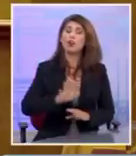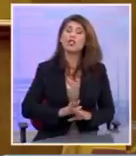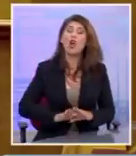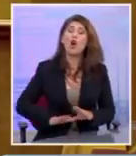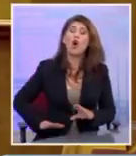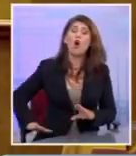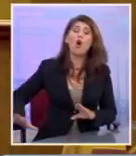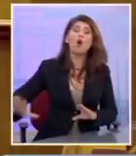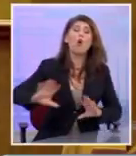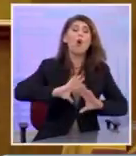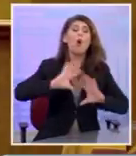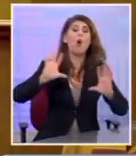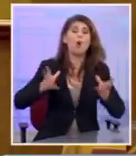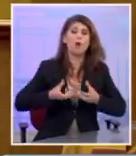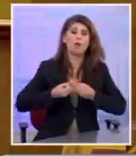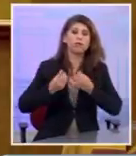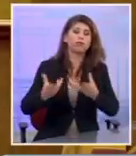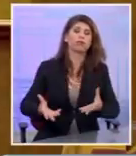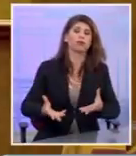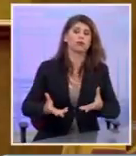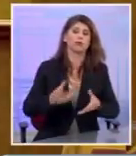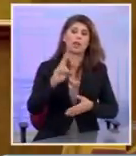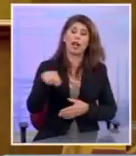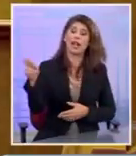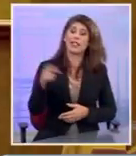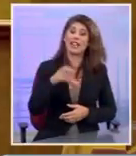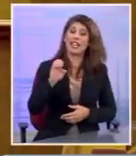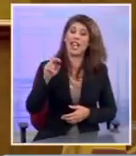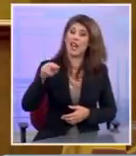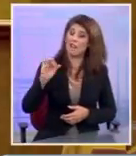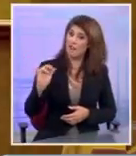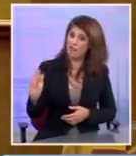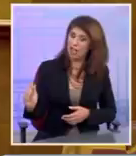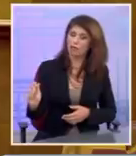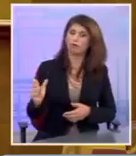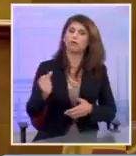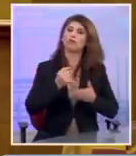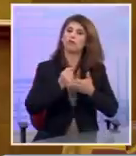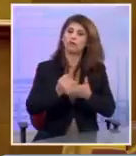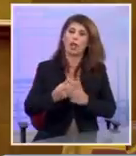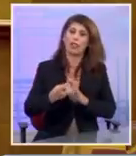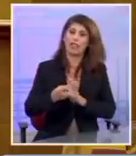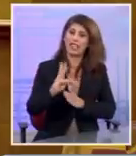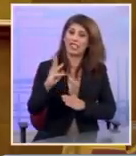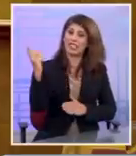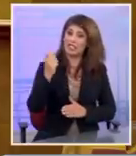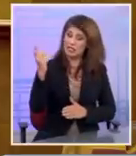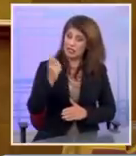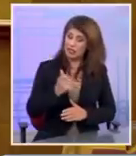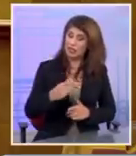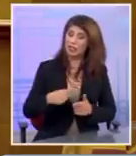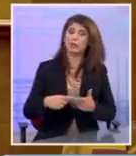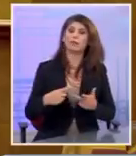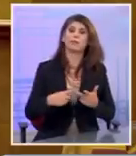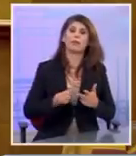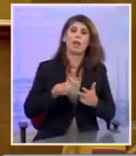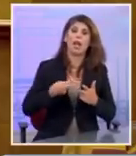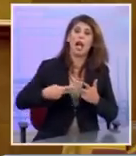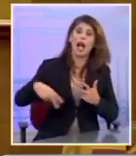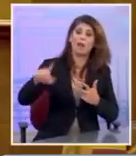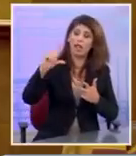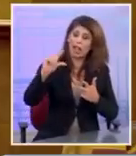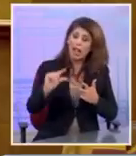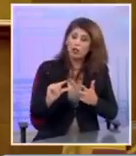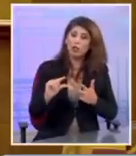τα πάντα. Κατάργηση του έμφυα, χορήγηση της 13ης σύνταξης, αύξηση του